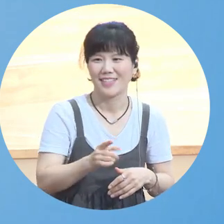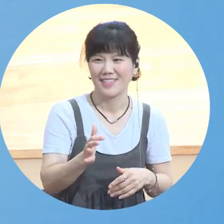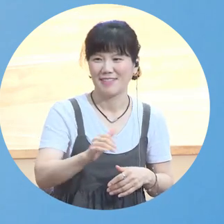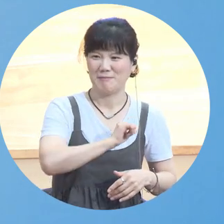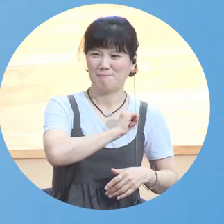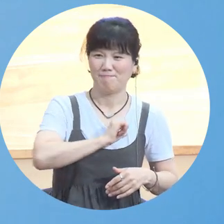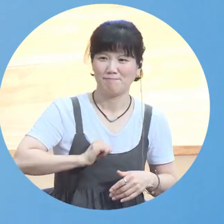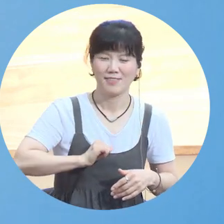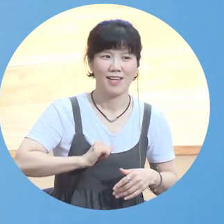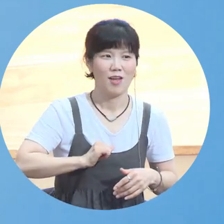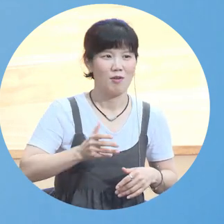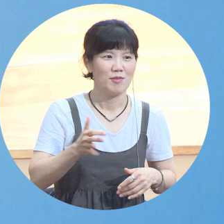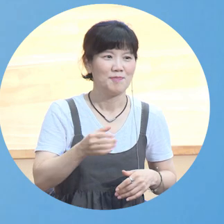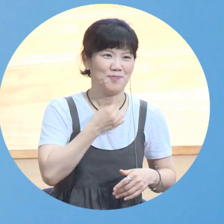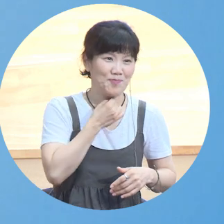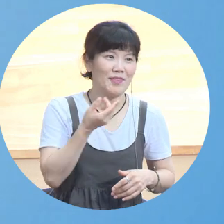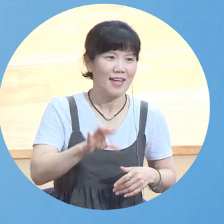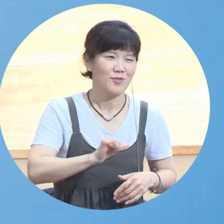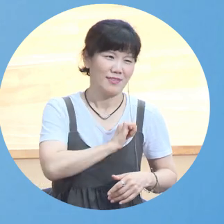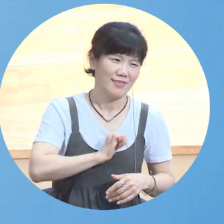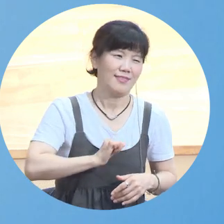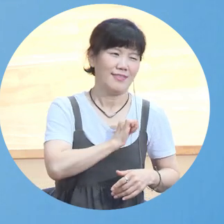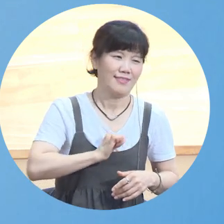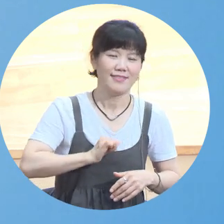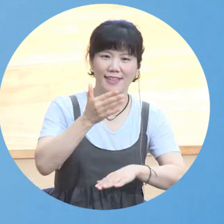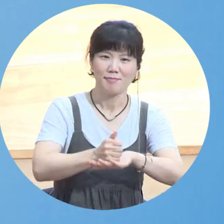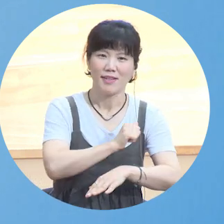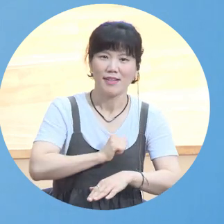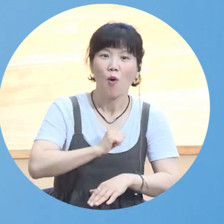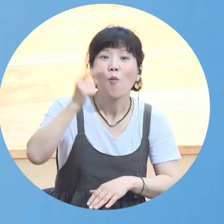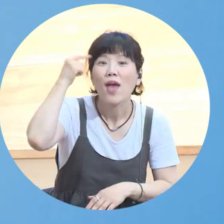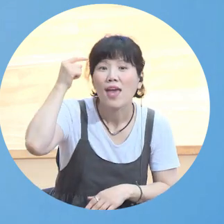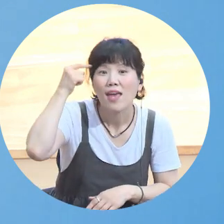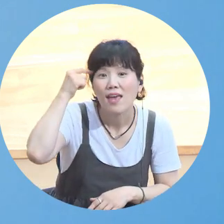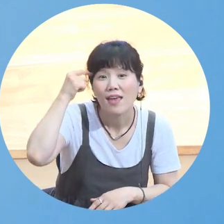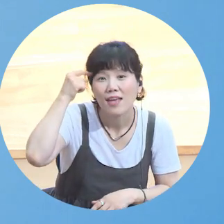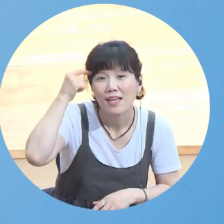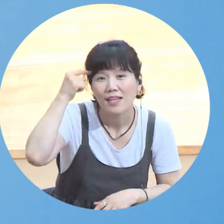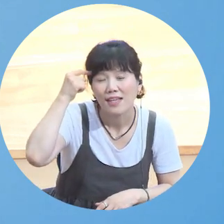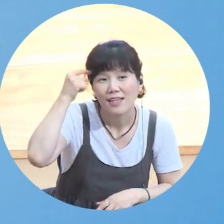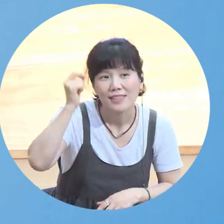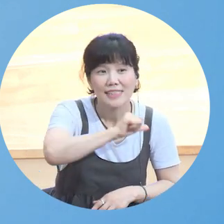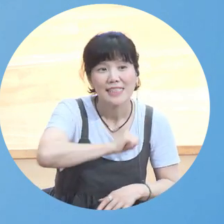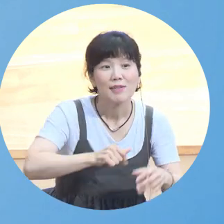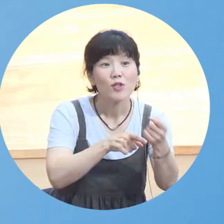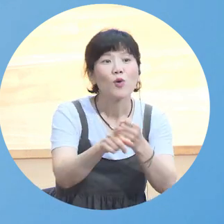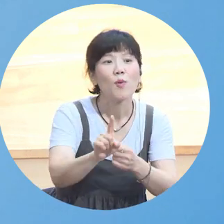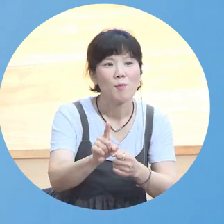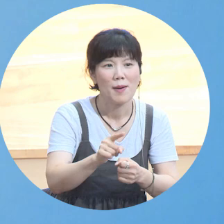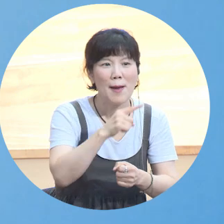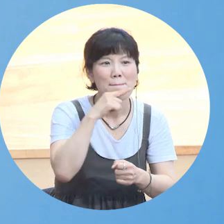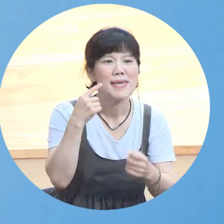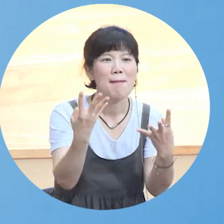참아요 왜 잡을까요 p 마이 발랐고